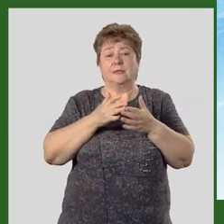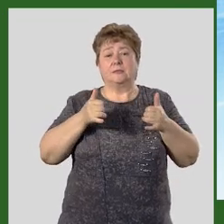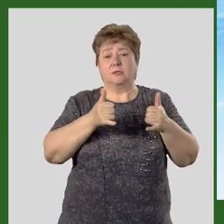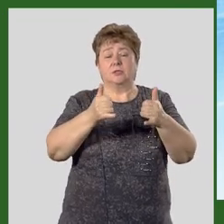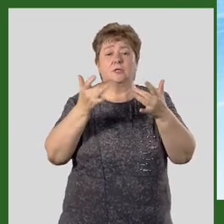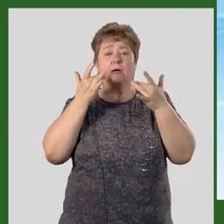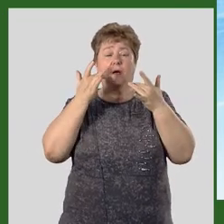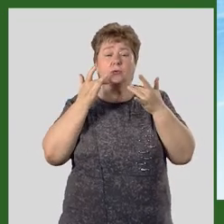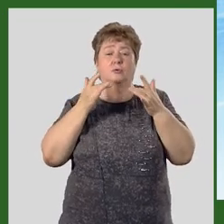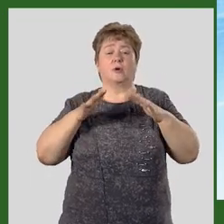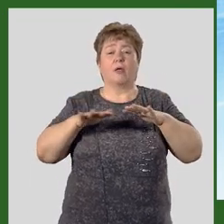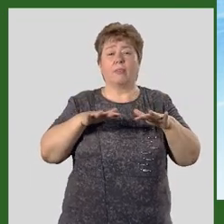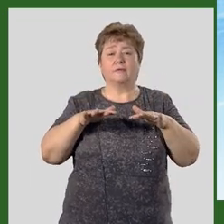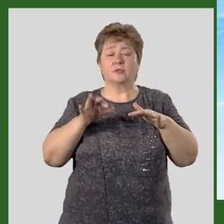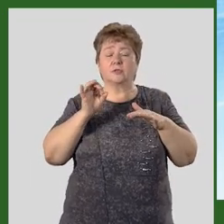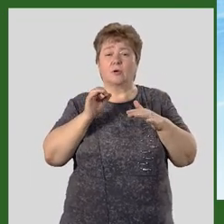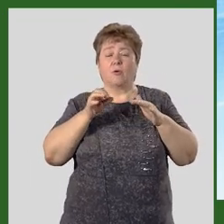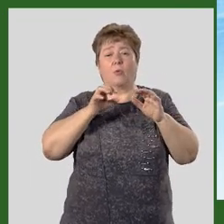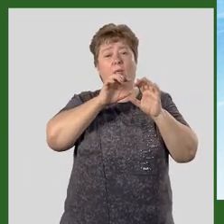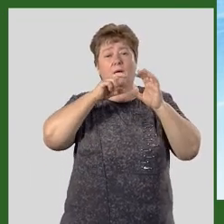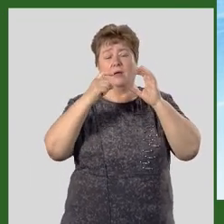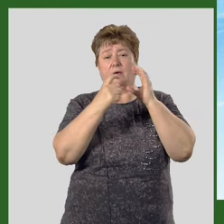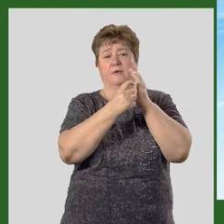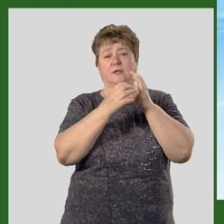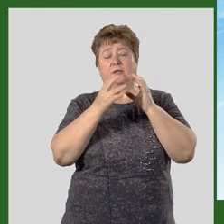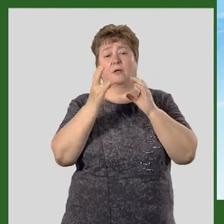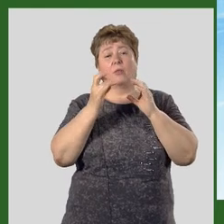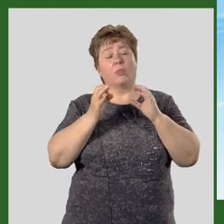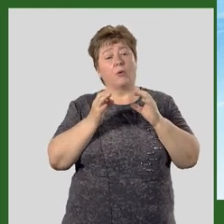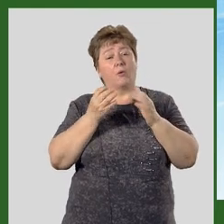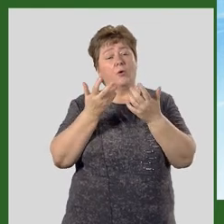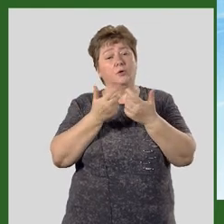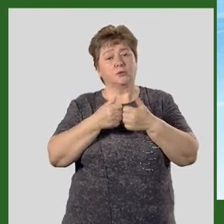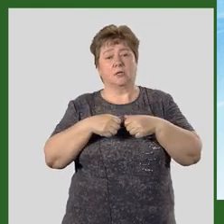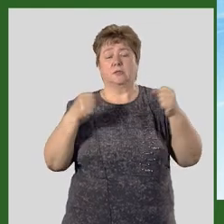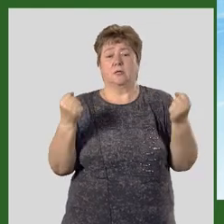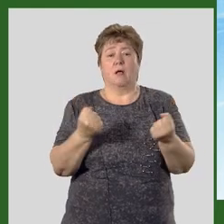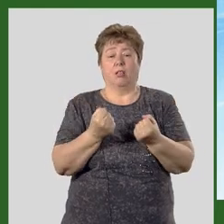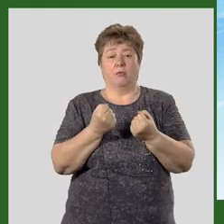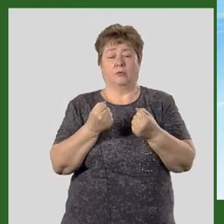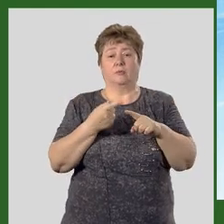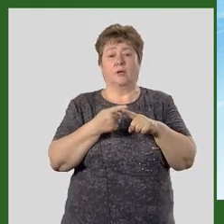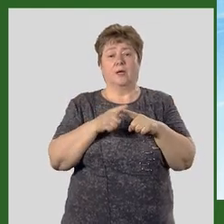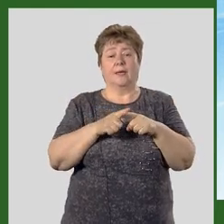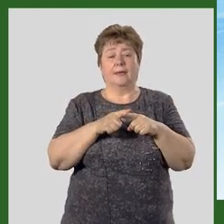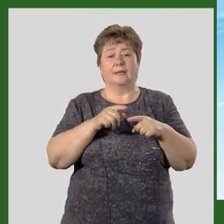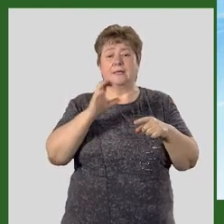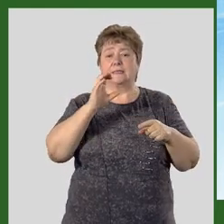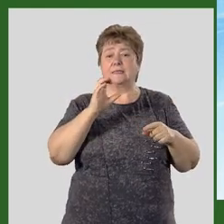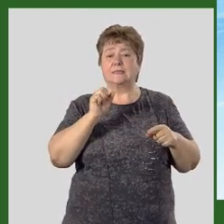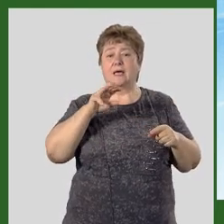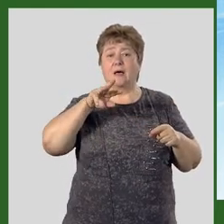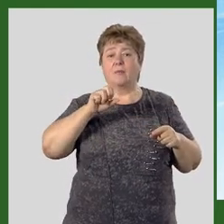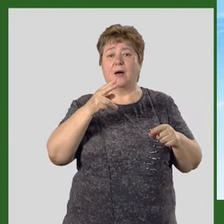течение, которое движется от экватора, но считается холодным. Это